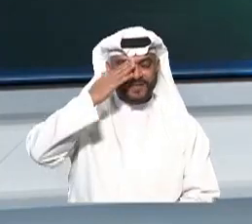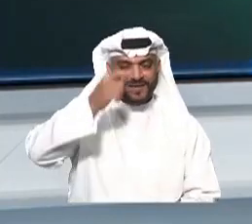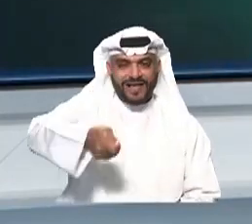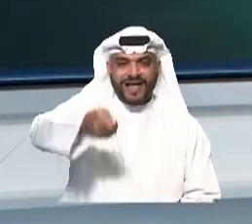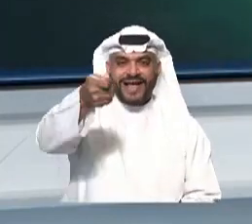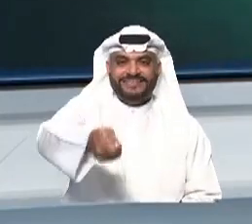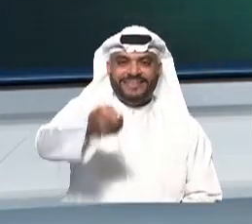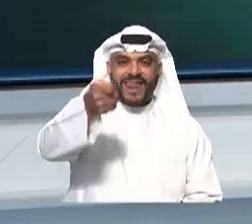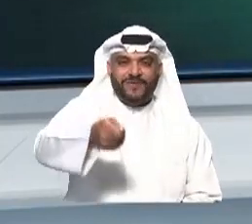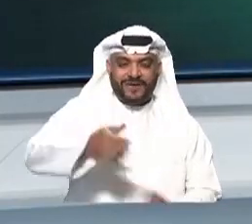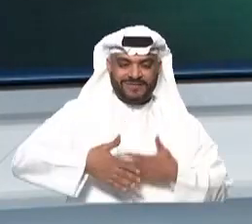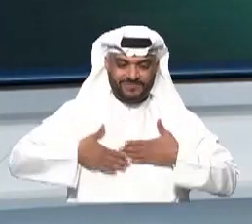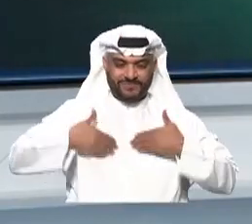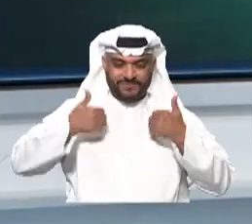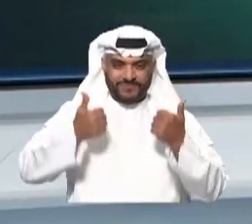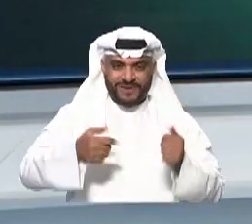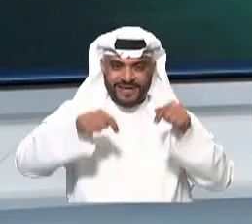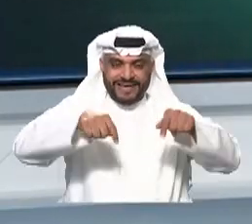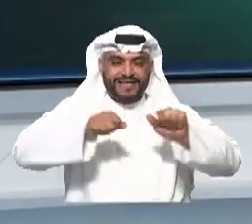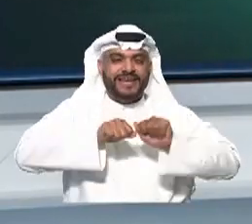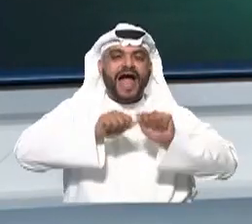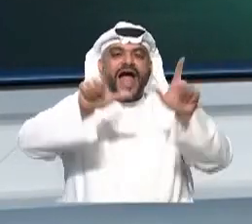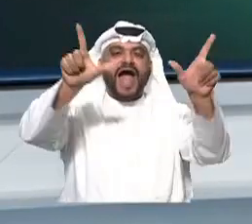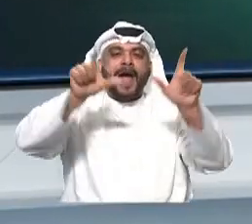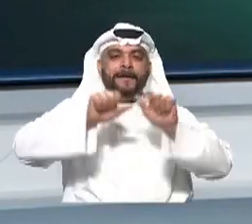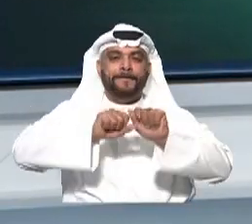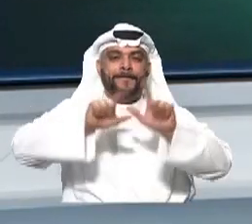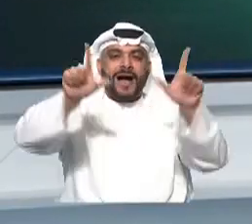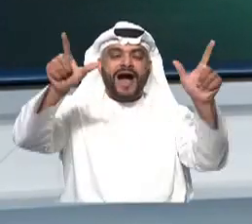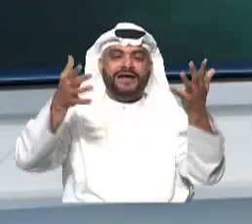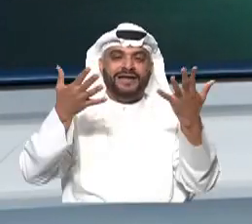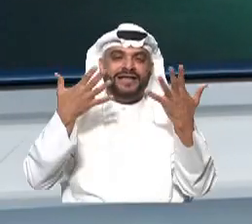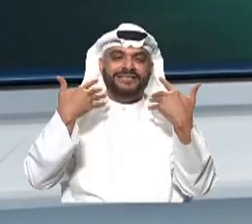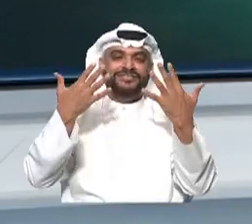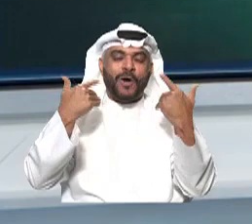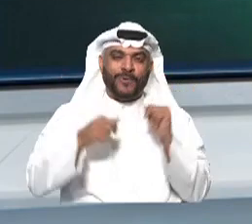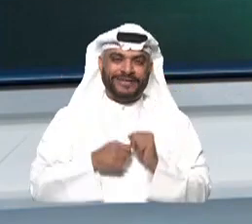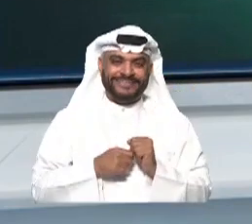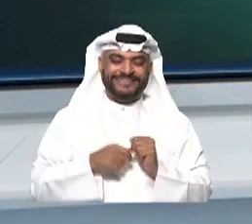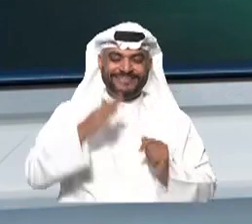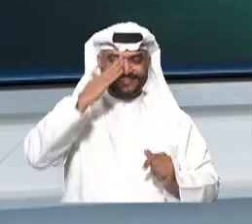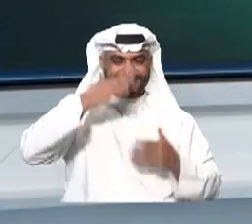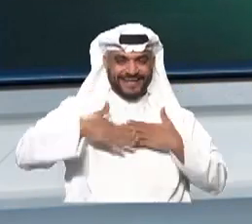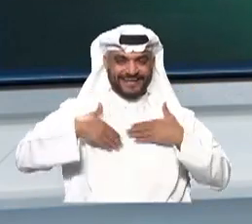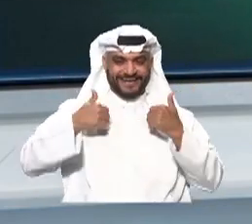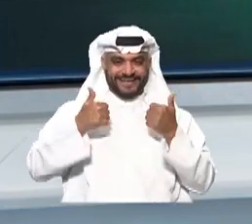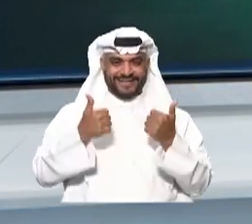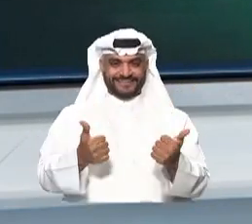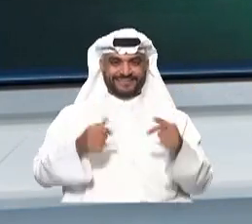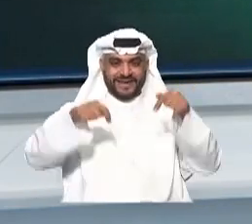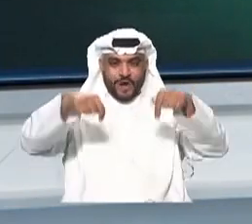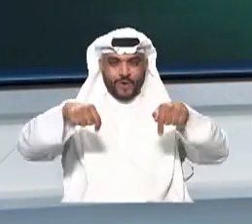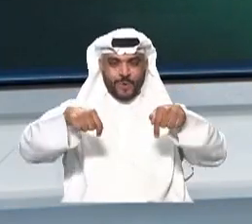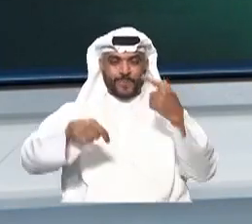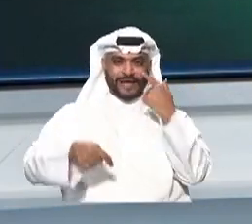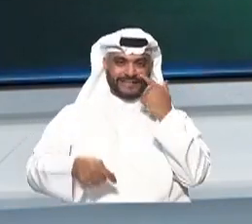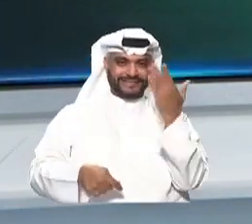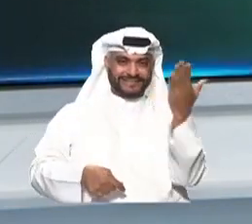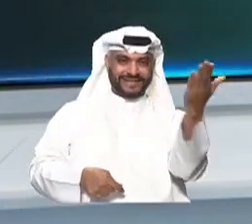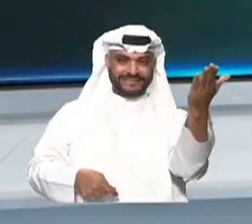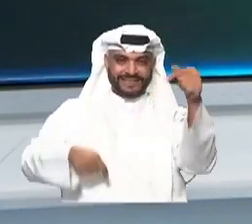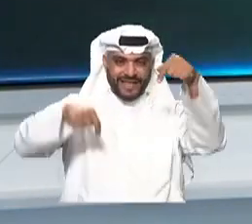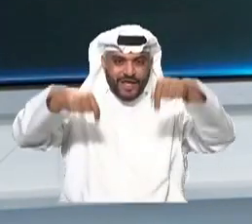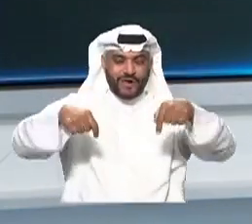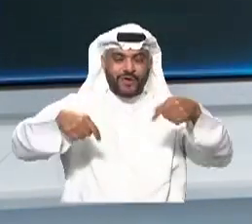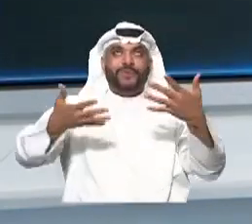السلام عليكم ورحمة الله وبركاته، أسعد الله مساءكم أعزائنا المشاهدين، وأهلا وسهلا فيكم بالنشرة الجوية. الأجواء